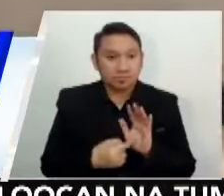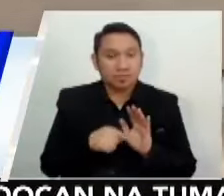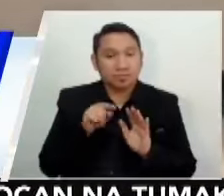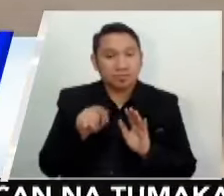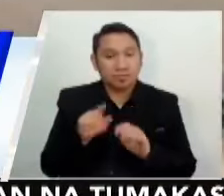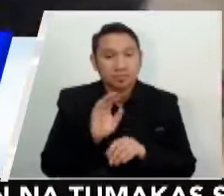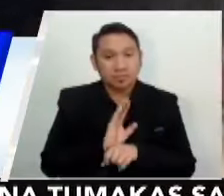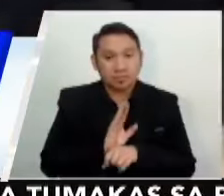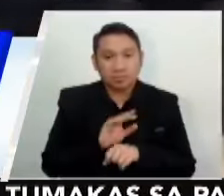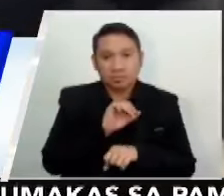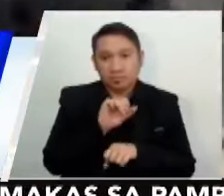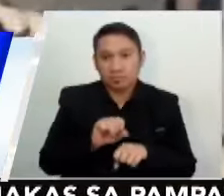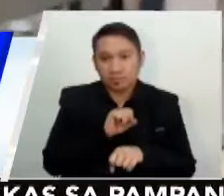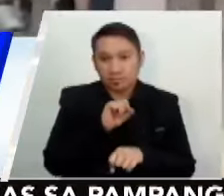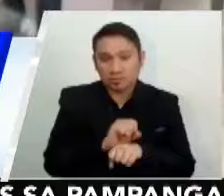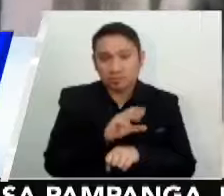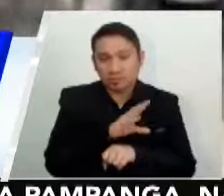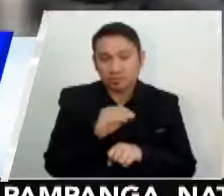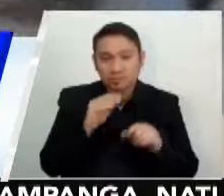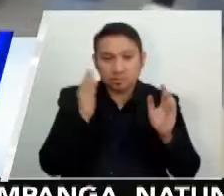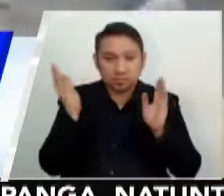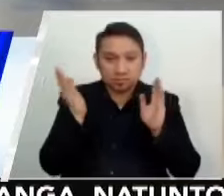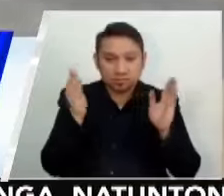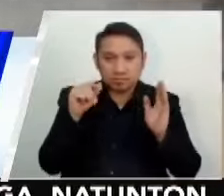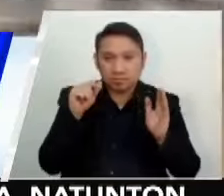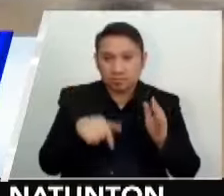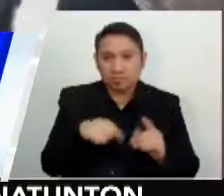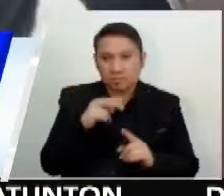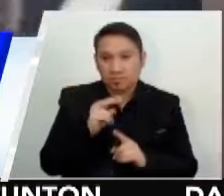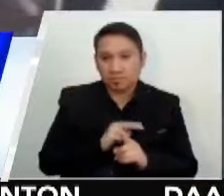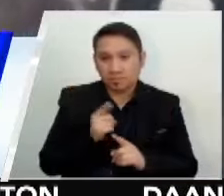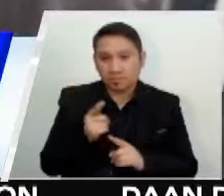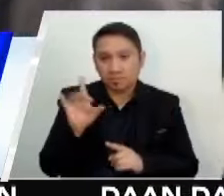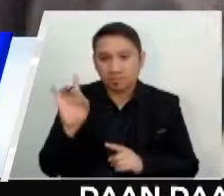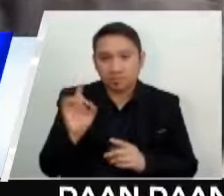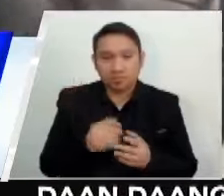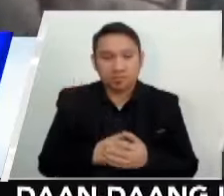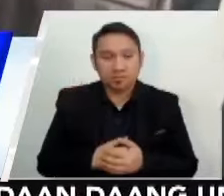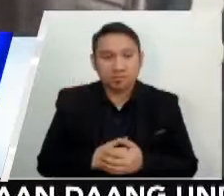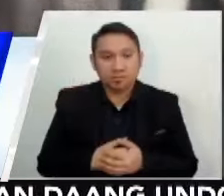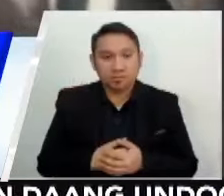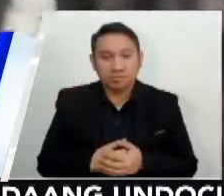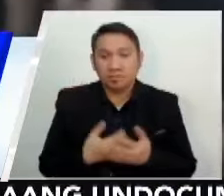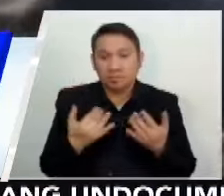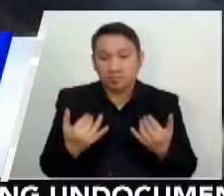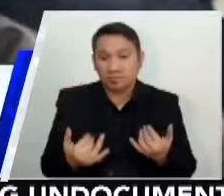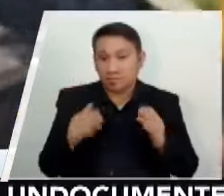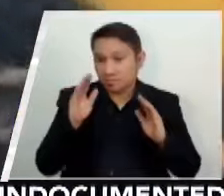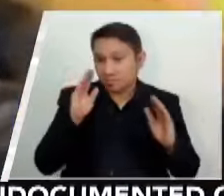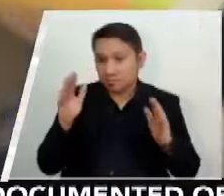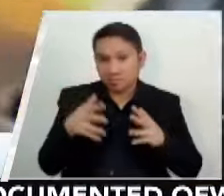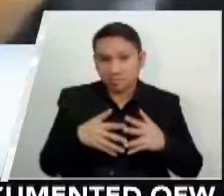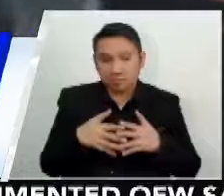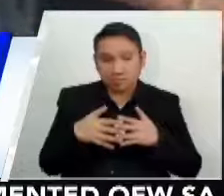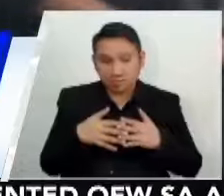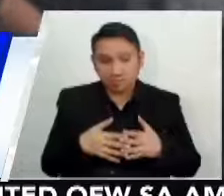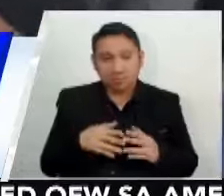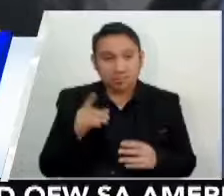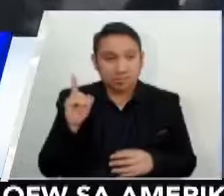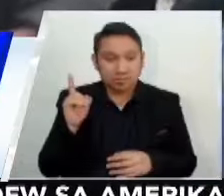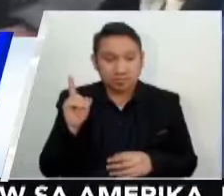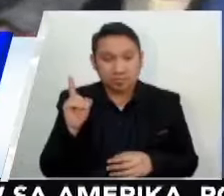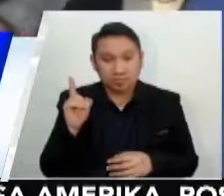Singapore at Malaysia this November 28. Sa ngayon, hello America na ang mga bida nitong sina Alden Richards at Catherine